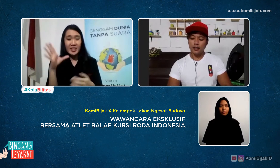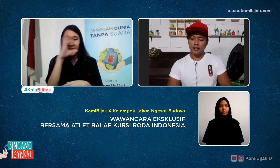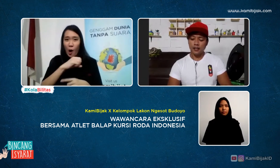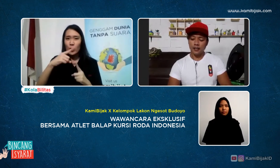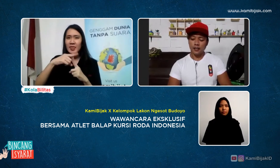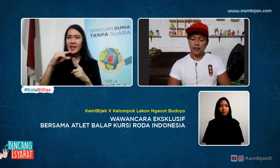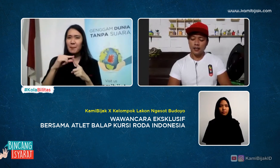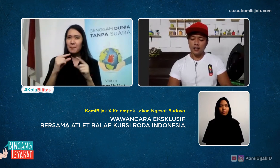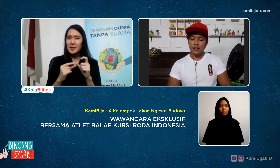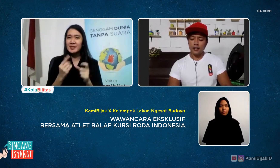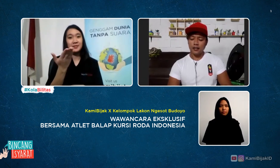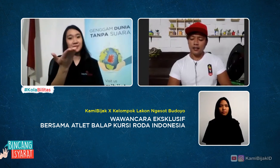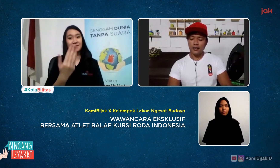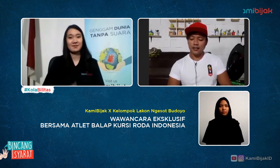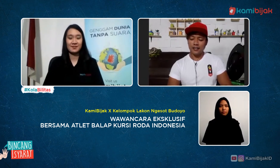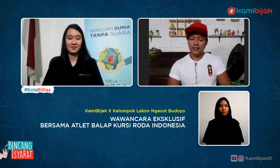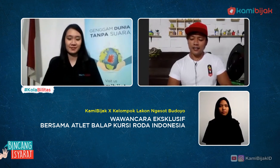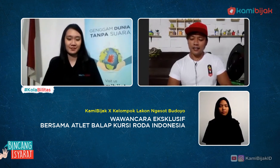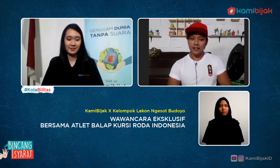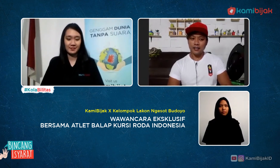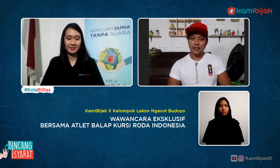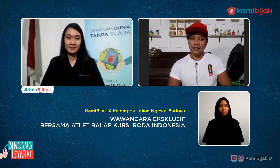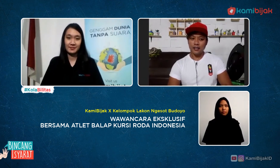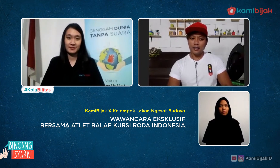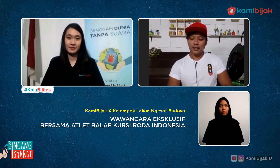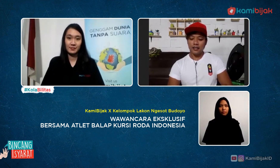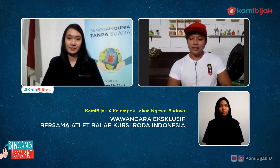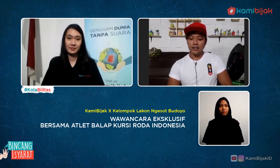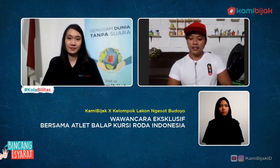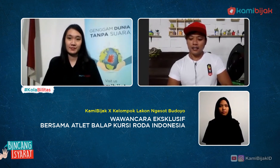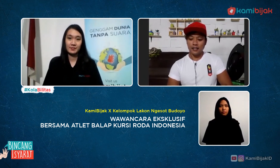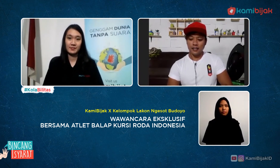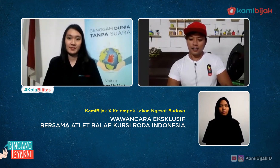Ada yang tanya nih dari Feby.